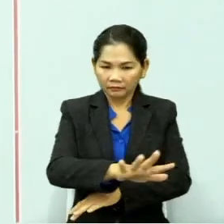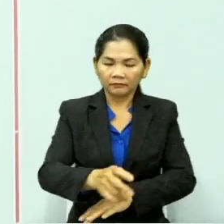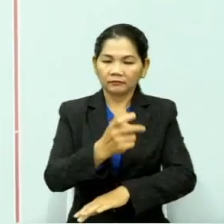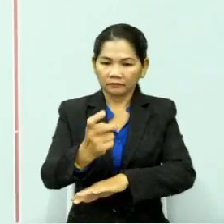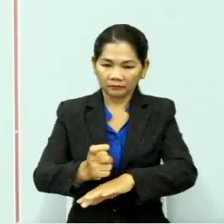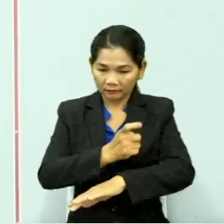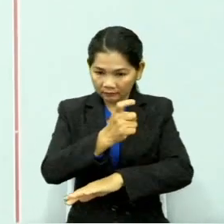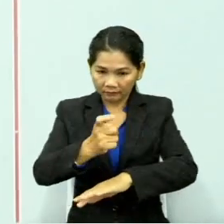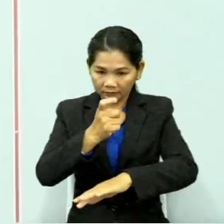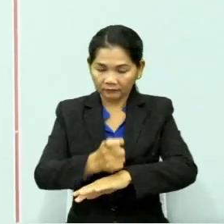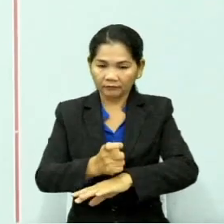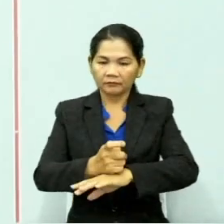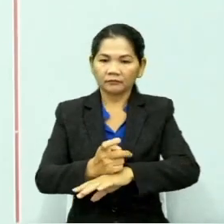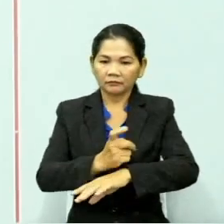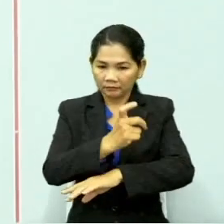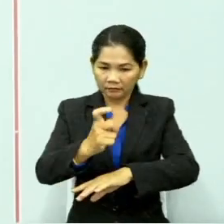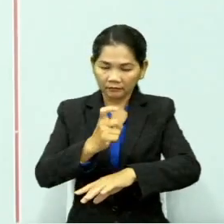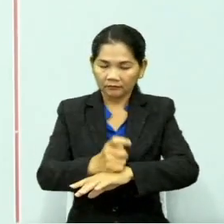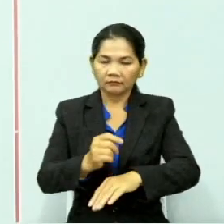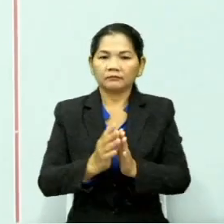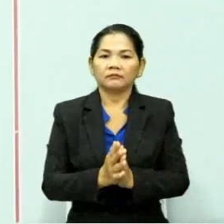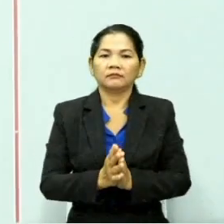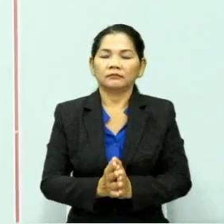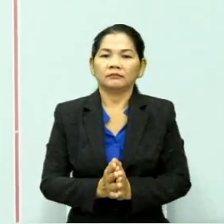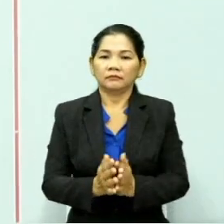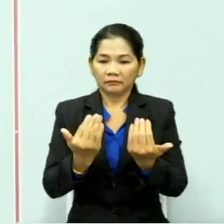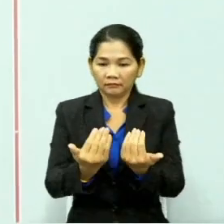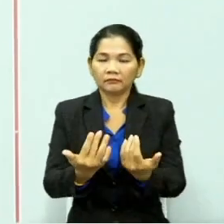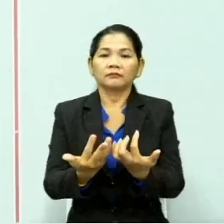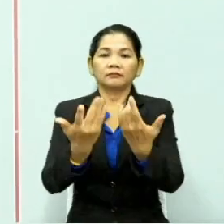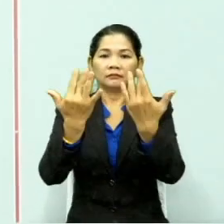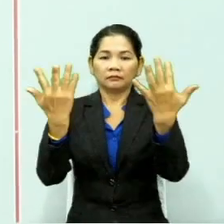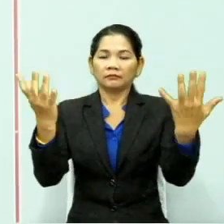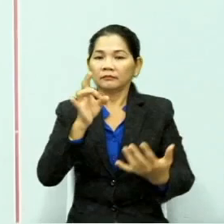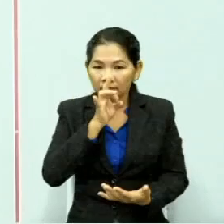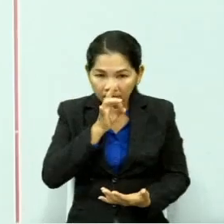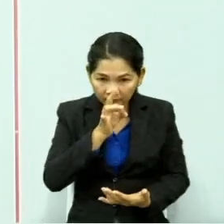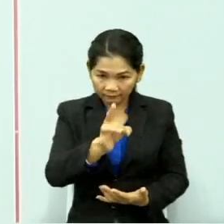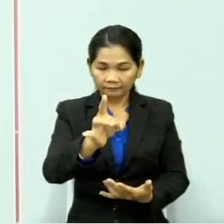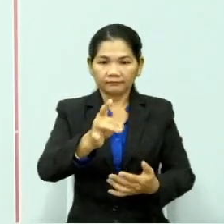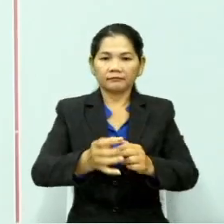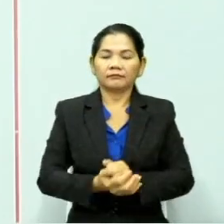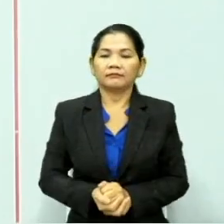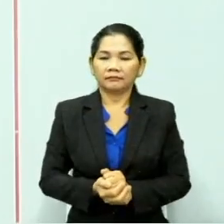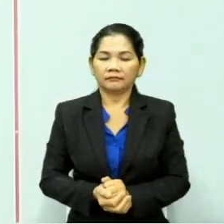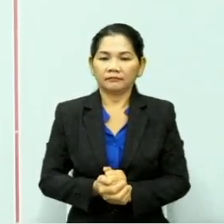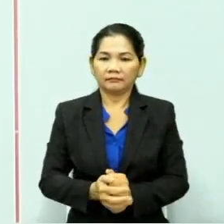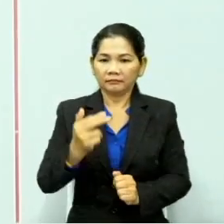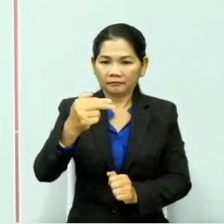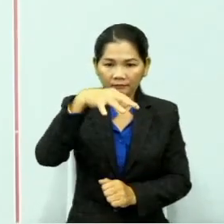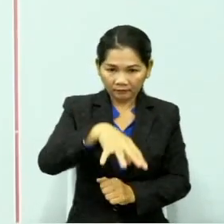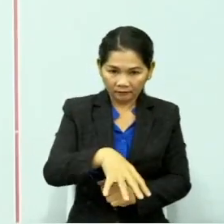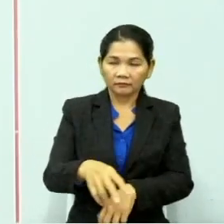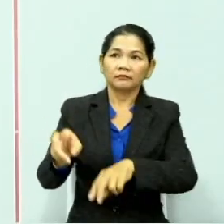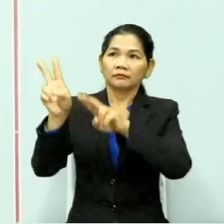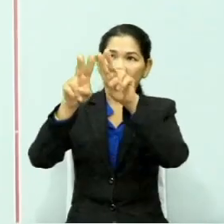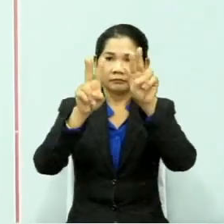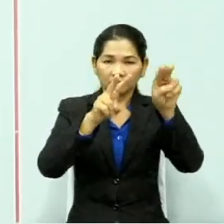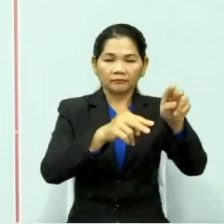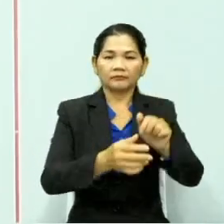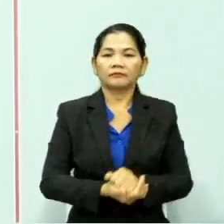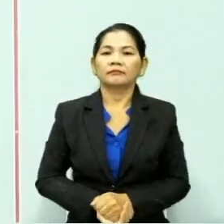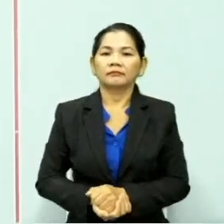Campuchia rồi xong bố pra con con lãnh tế